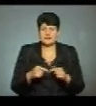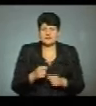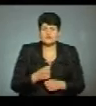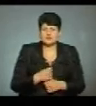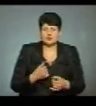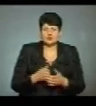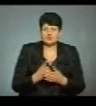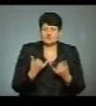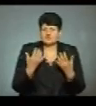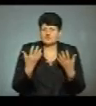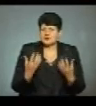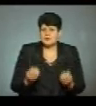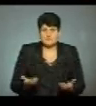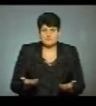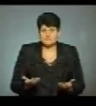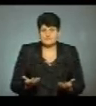до сьогоднішнього дня